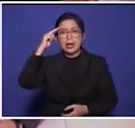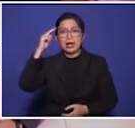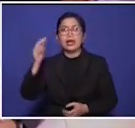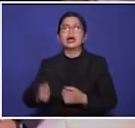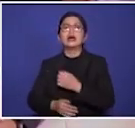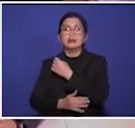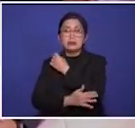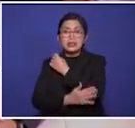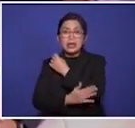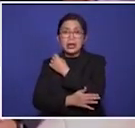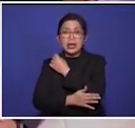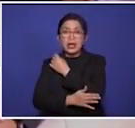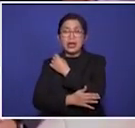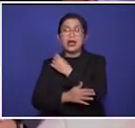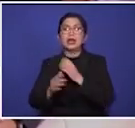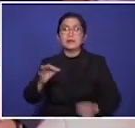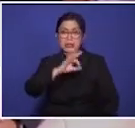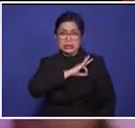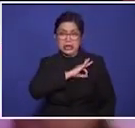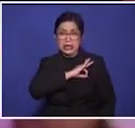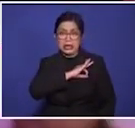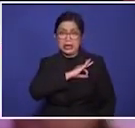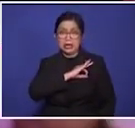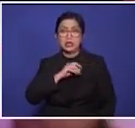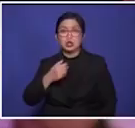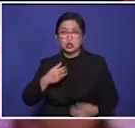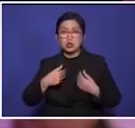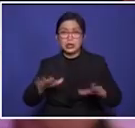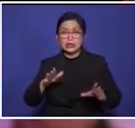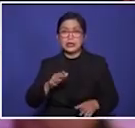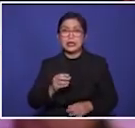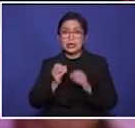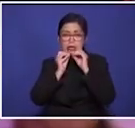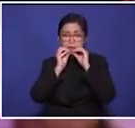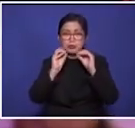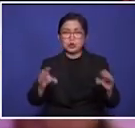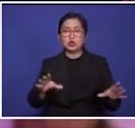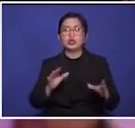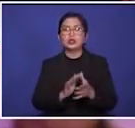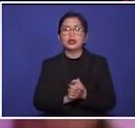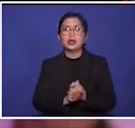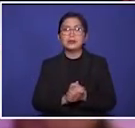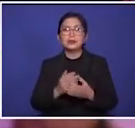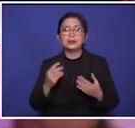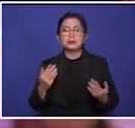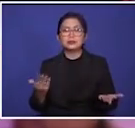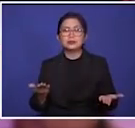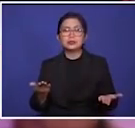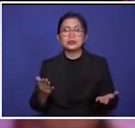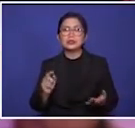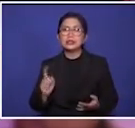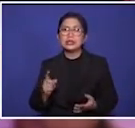berarti seorang kepala negara presiden adalah tadi saya sebut chief Law enforcement officer dia